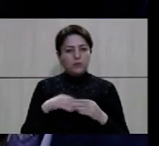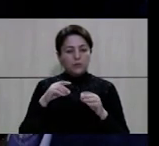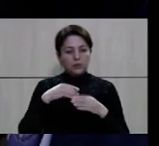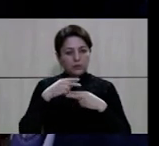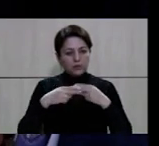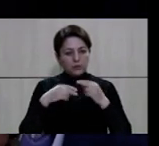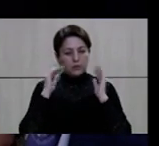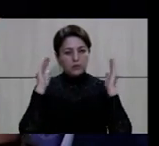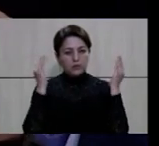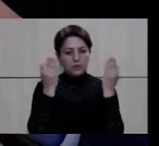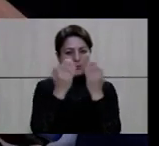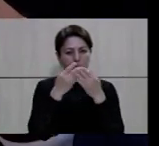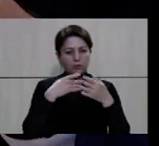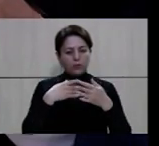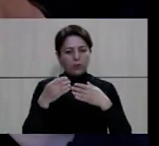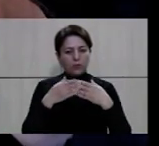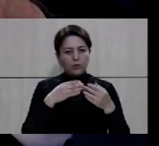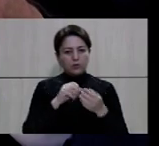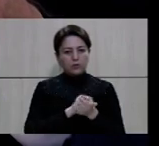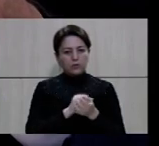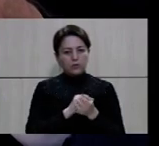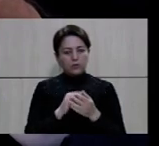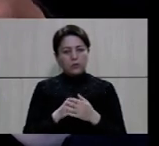izolyatsiya qog'ozini